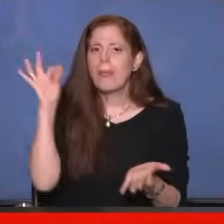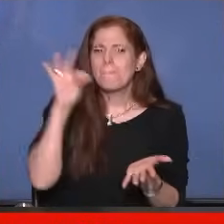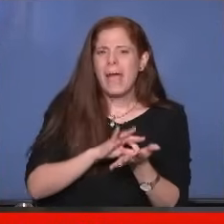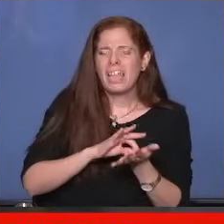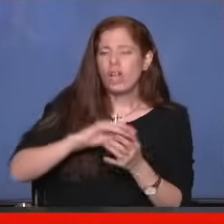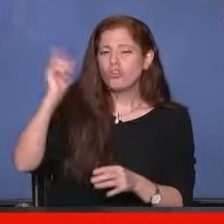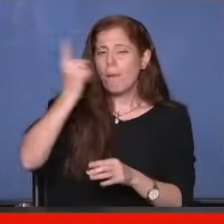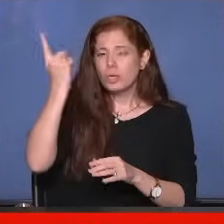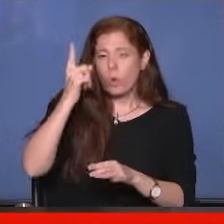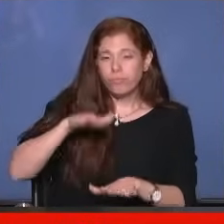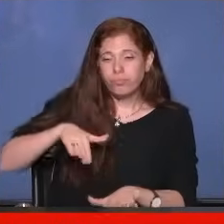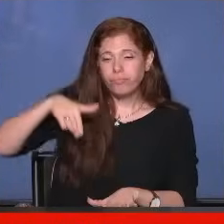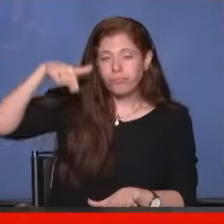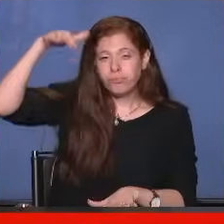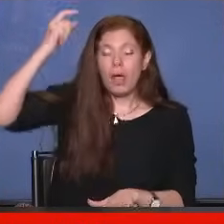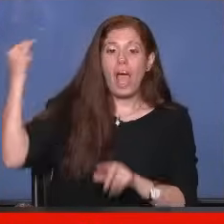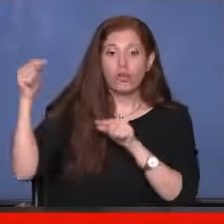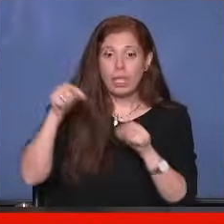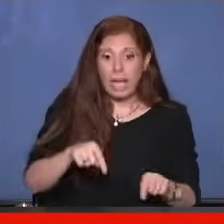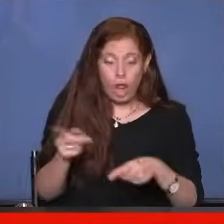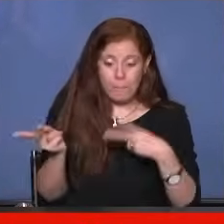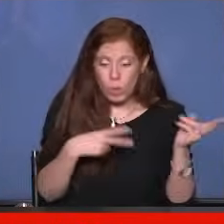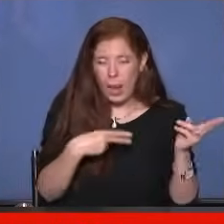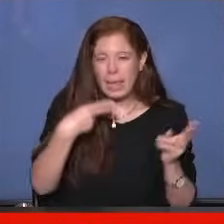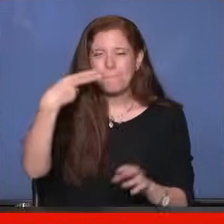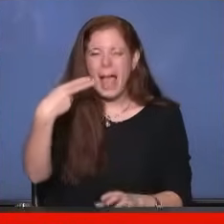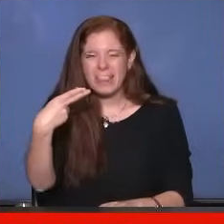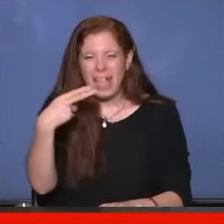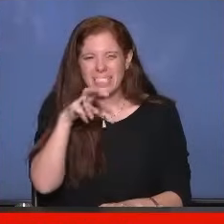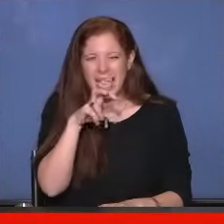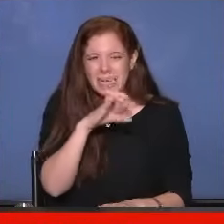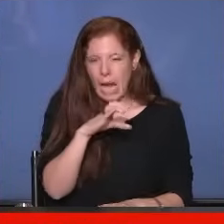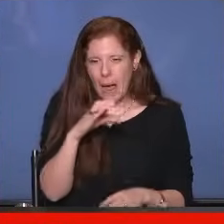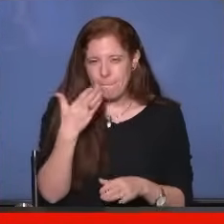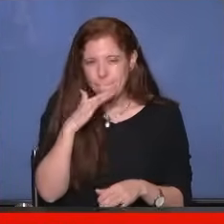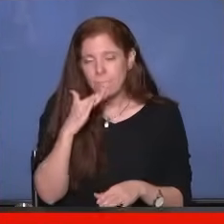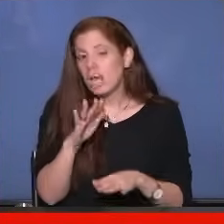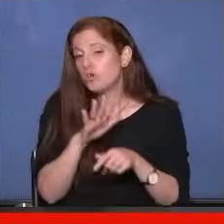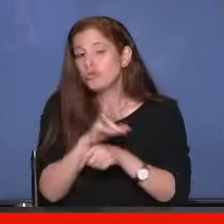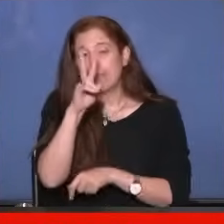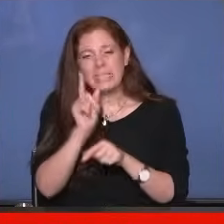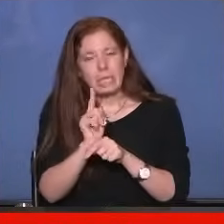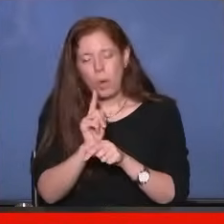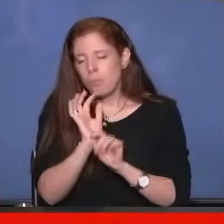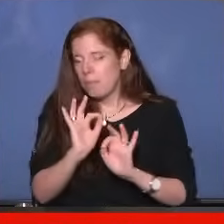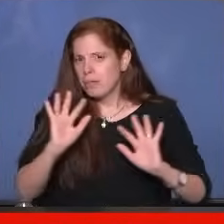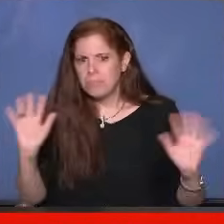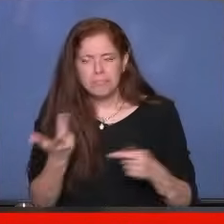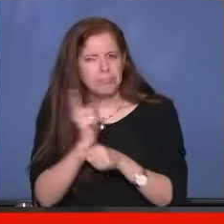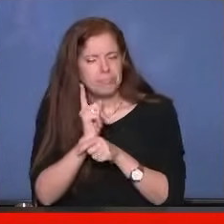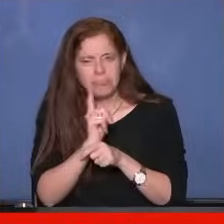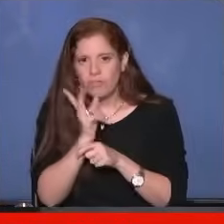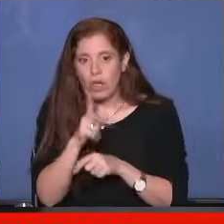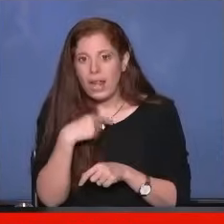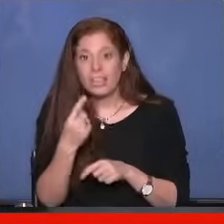ברצועה, עד שהגענו פה לבית חולים הדס עין כרם, לקח 12 דקות, היה באמת מהיר ואפשר אפילו להגיד